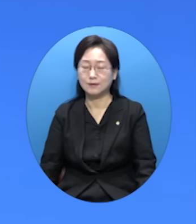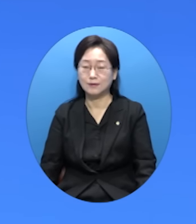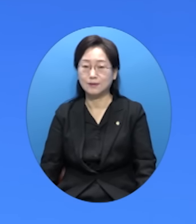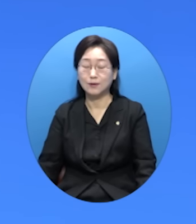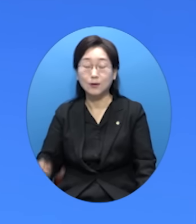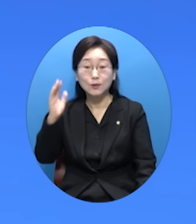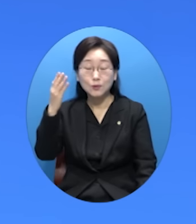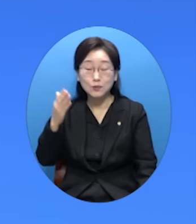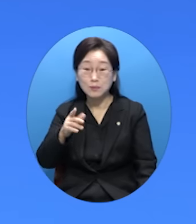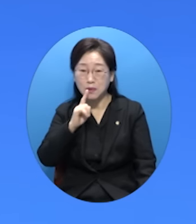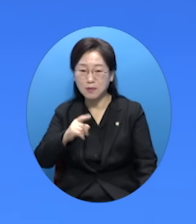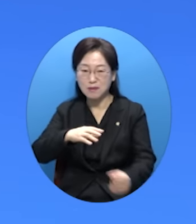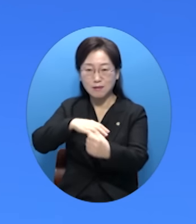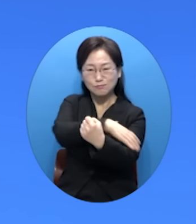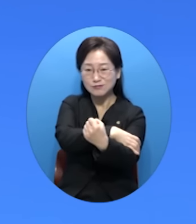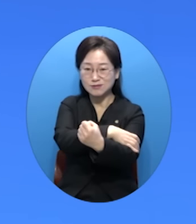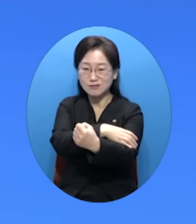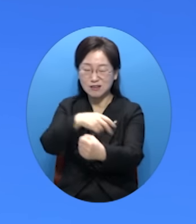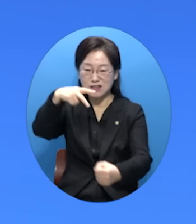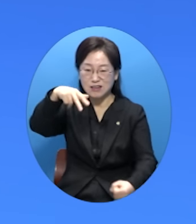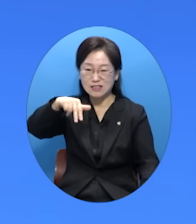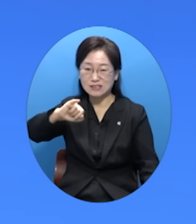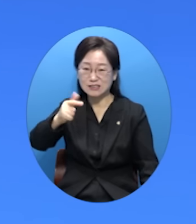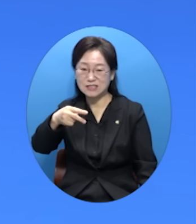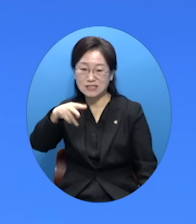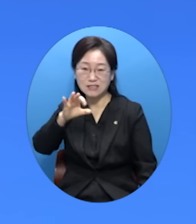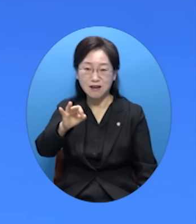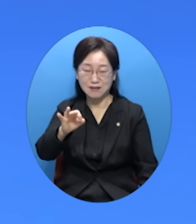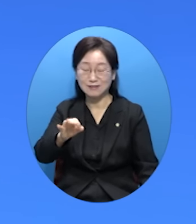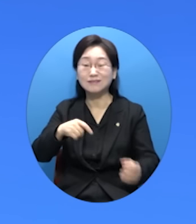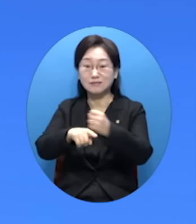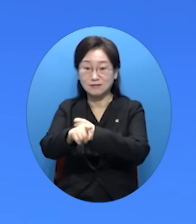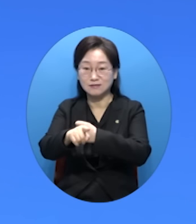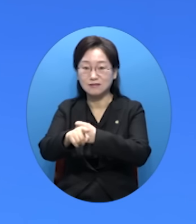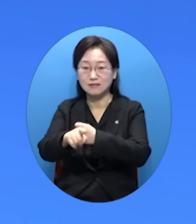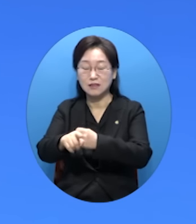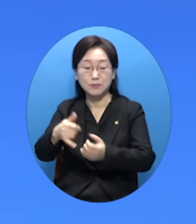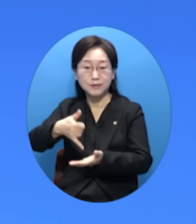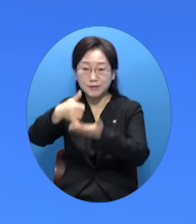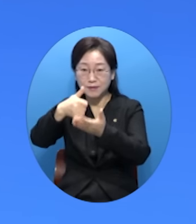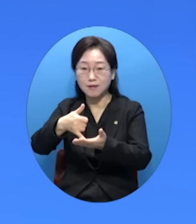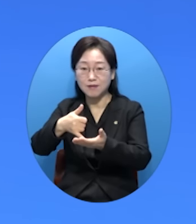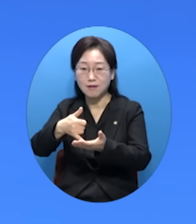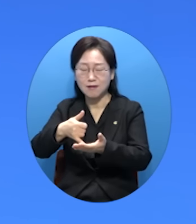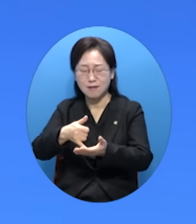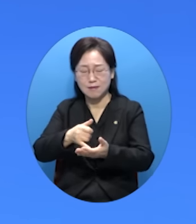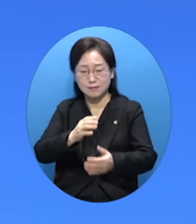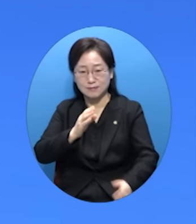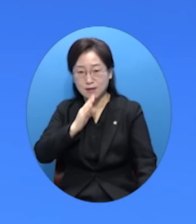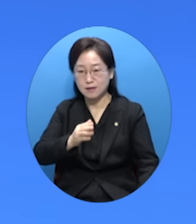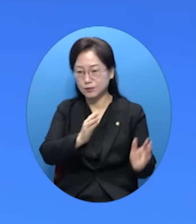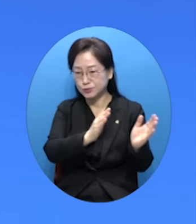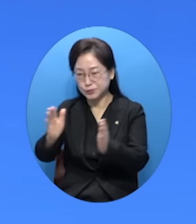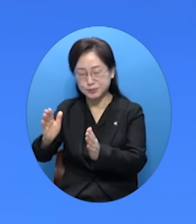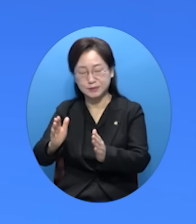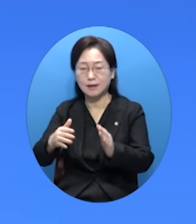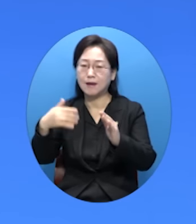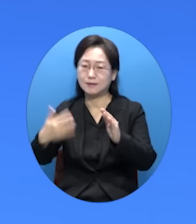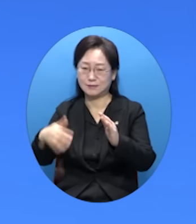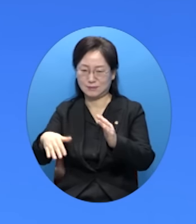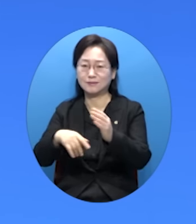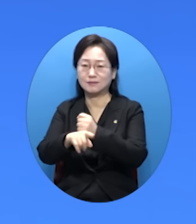요즘 세상 말로 갑질한다, 뭐 진상이다 하는 이런 사람들이 인격적으로 전혀 준비가 안 된 사람을